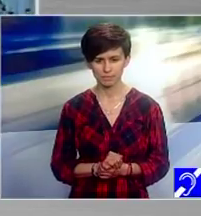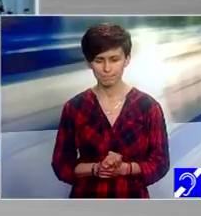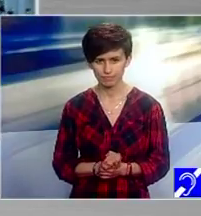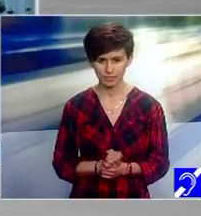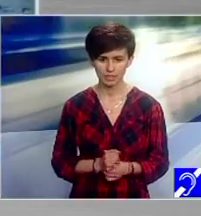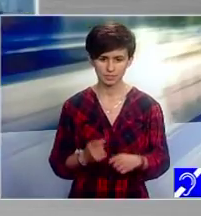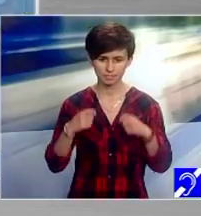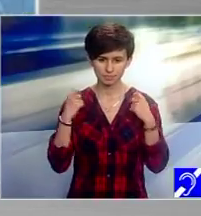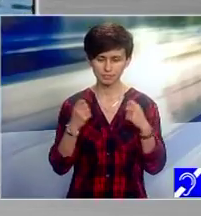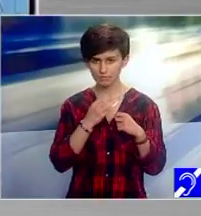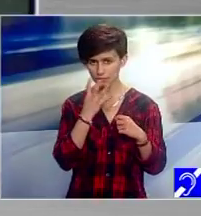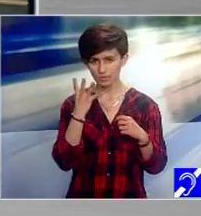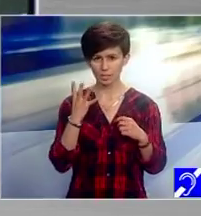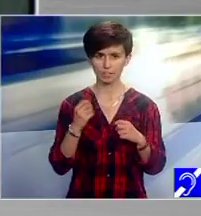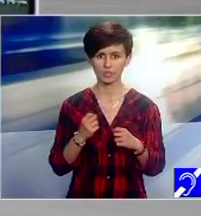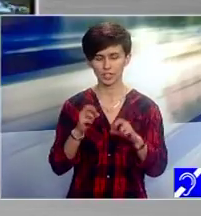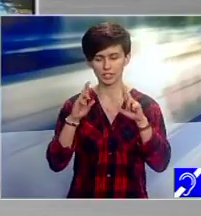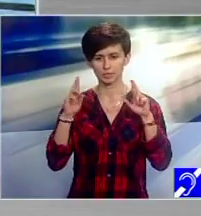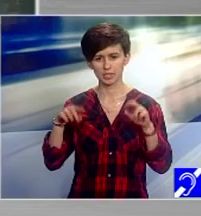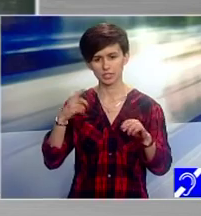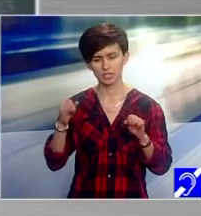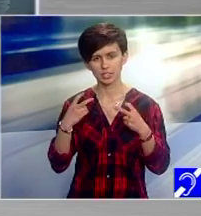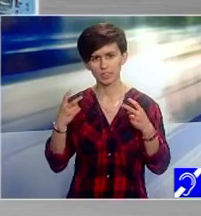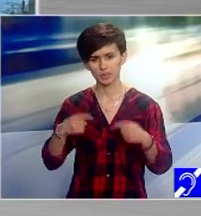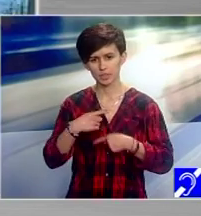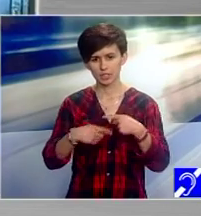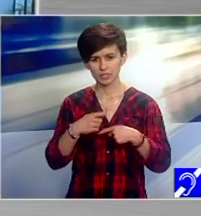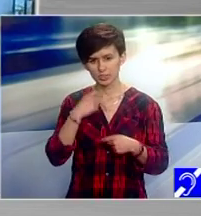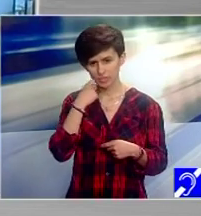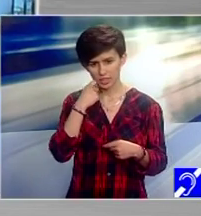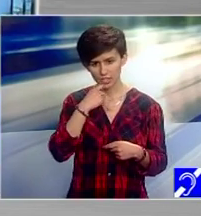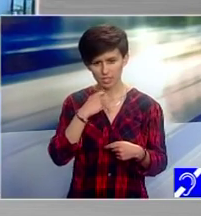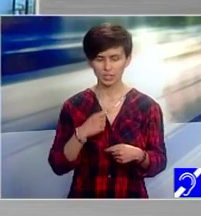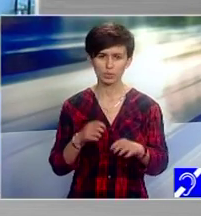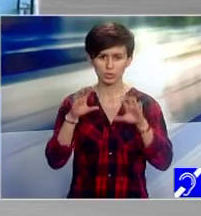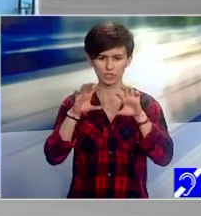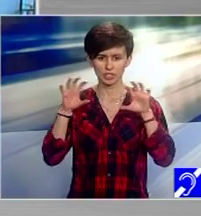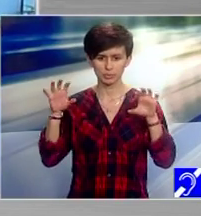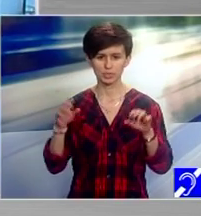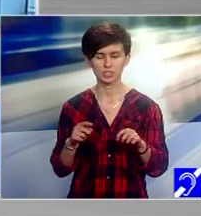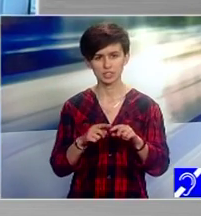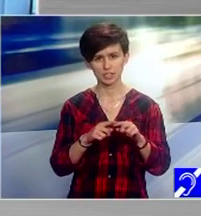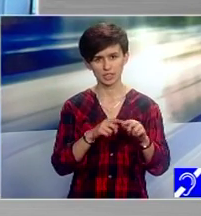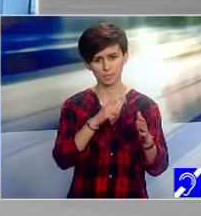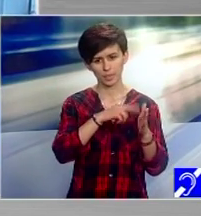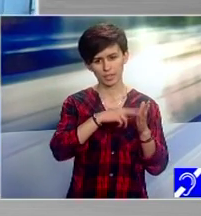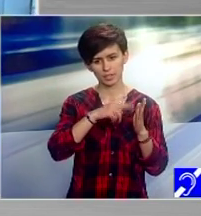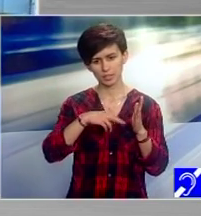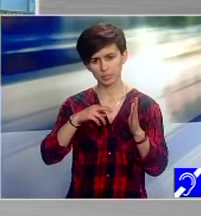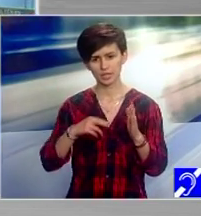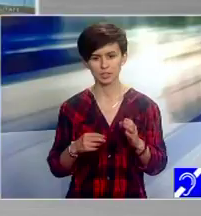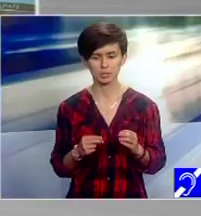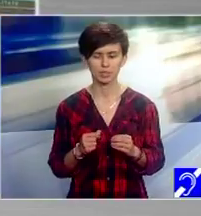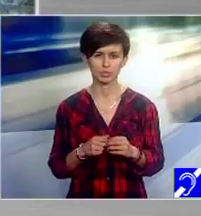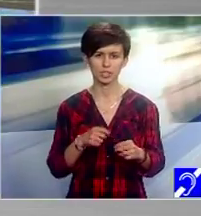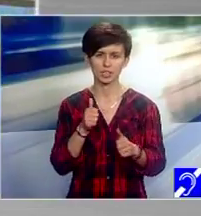Flori de speranță, doamnelor, domnilor, un alt eveniment important în desfășurare la Cluj-Napoca, expoziție de pictură, aranjamente florale, concurs Miss